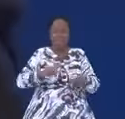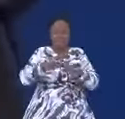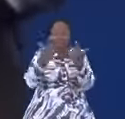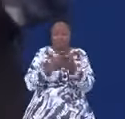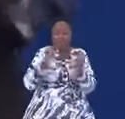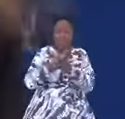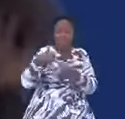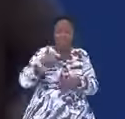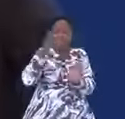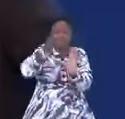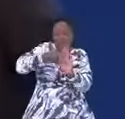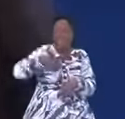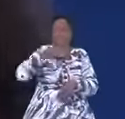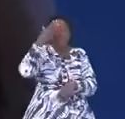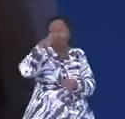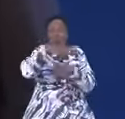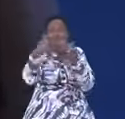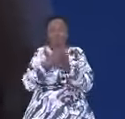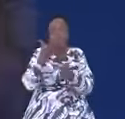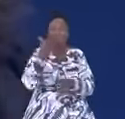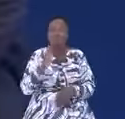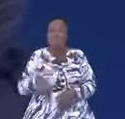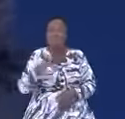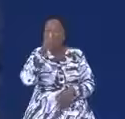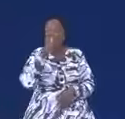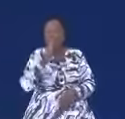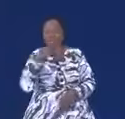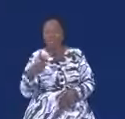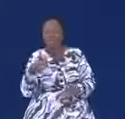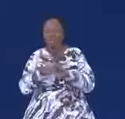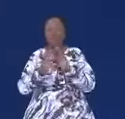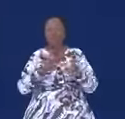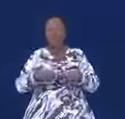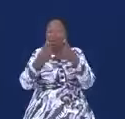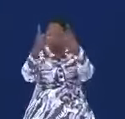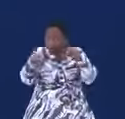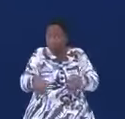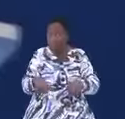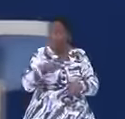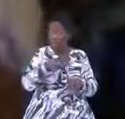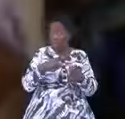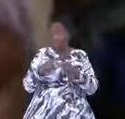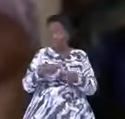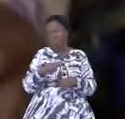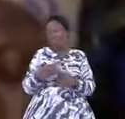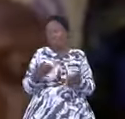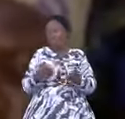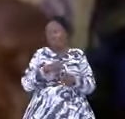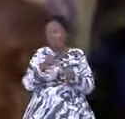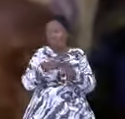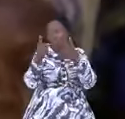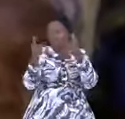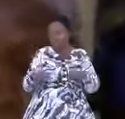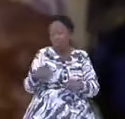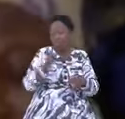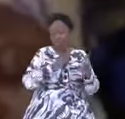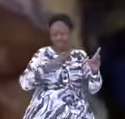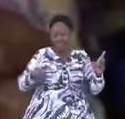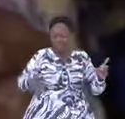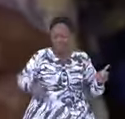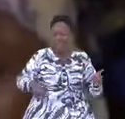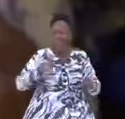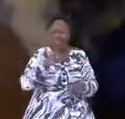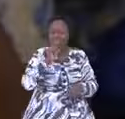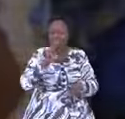connaît les chaussures gré de notre vie vient et après tout quand tu viens le seigneur ne va pas condamner